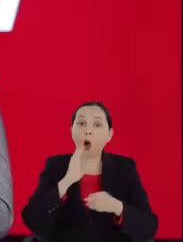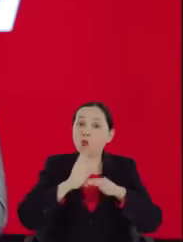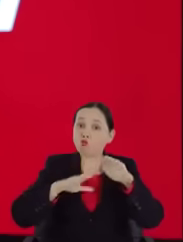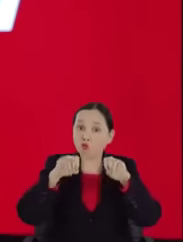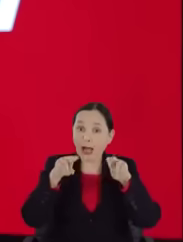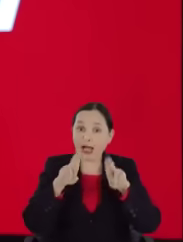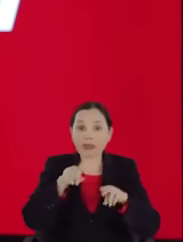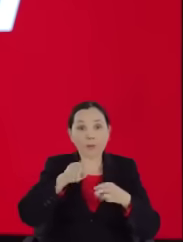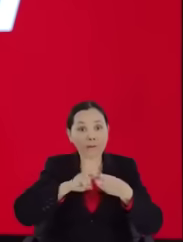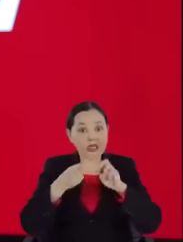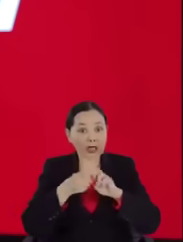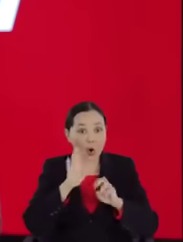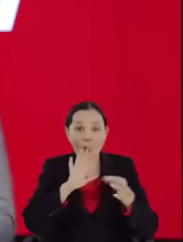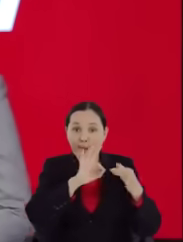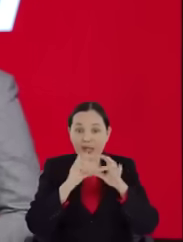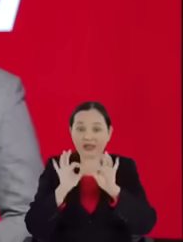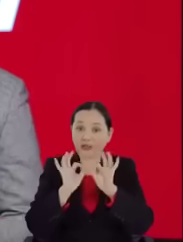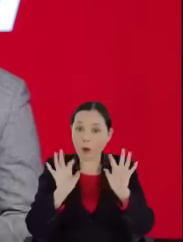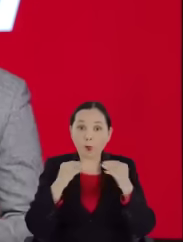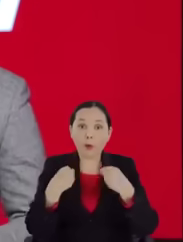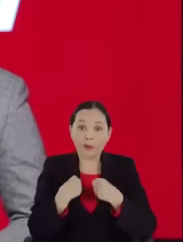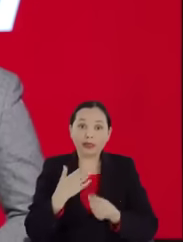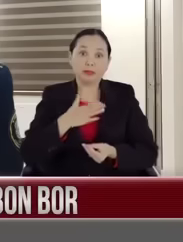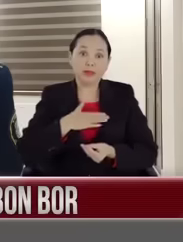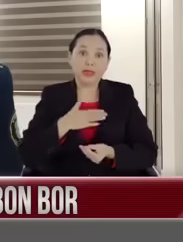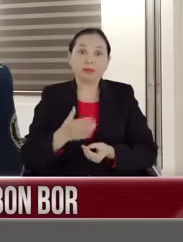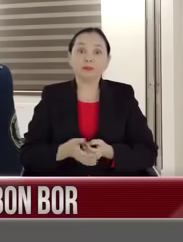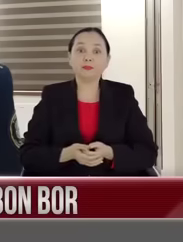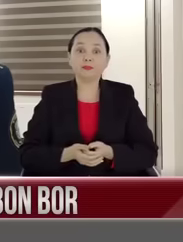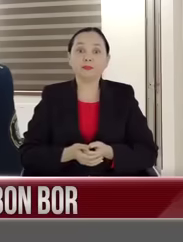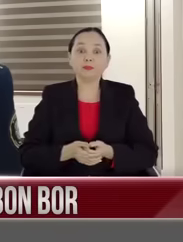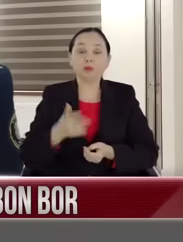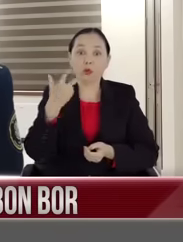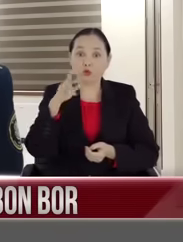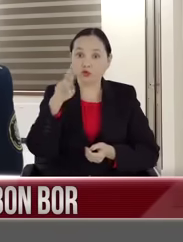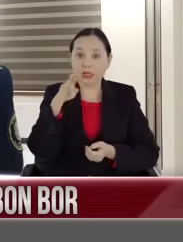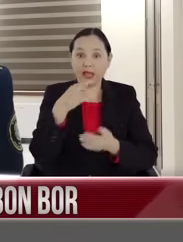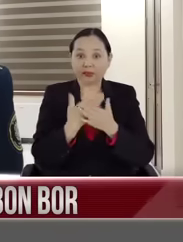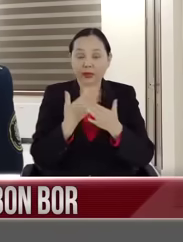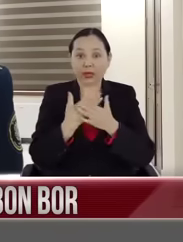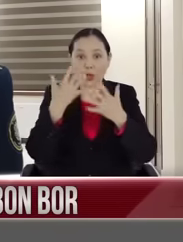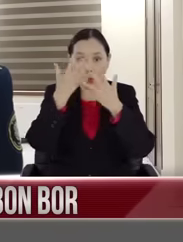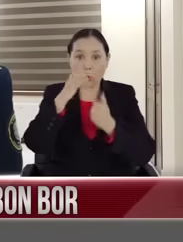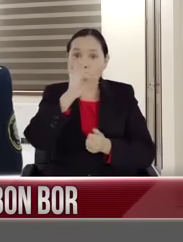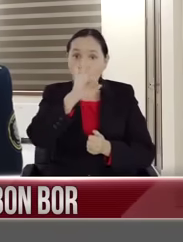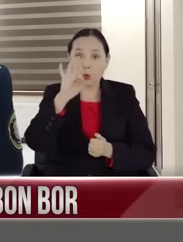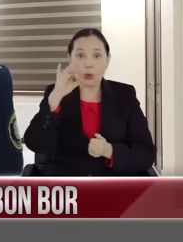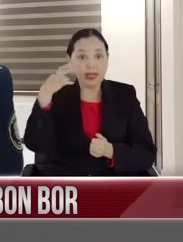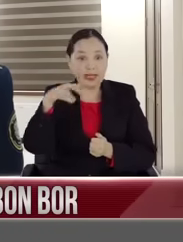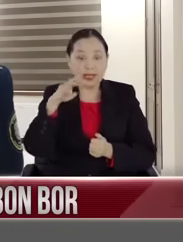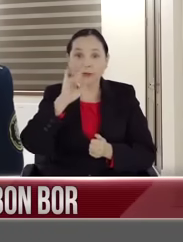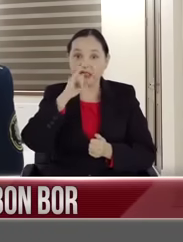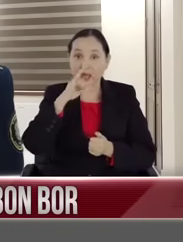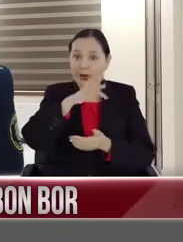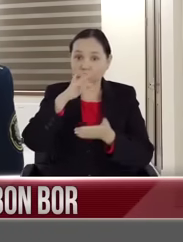mana shu masala bo'yicha aniq batafsil ma'lumot berdi bizga. 3 yanvar kuni soat taxminan tungi 00:20larda